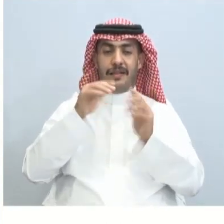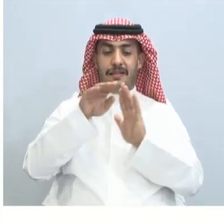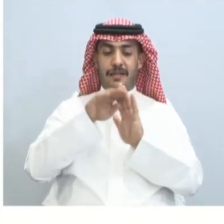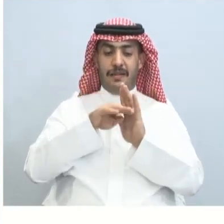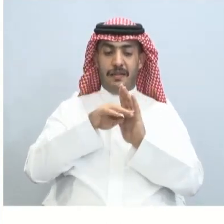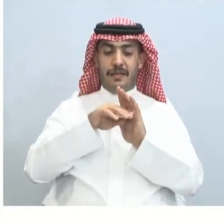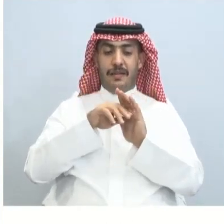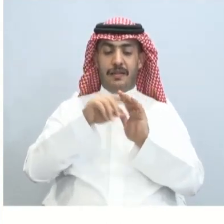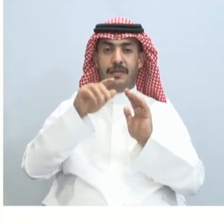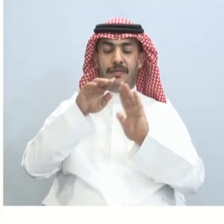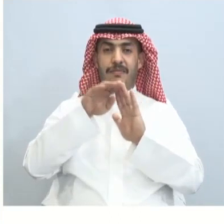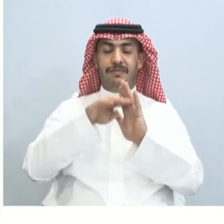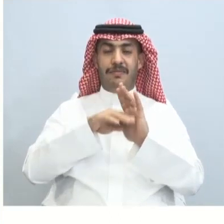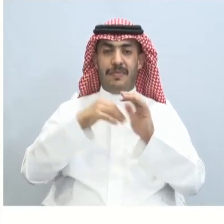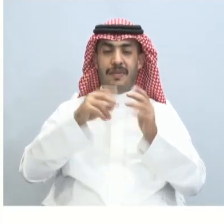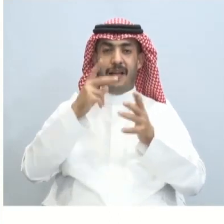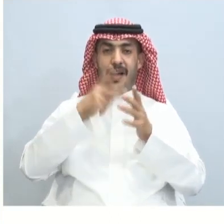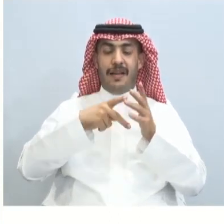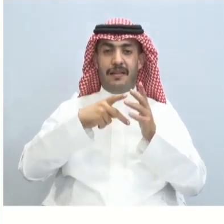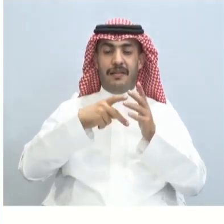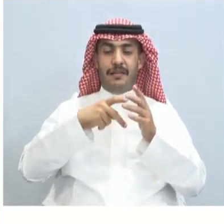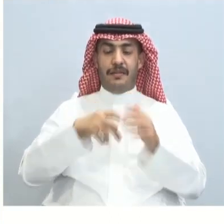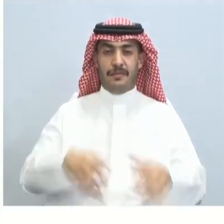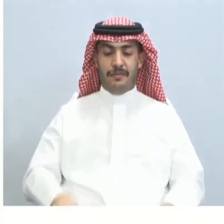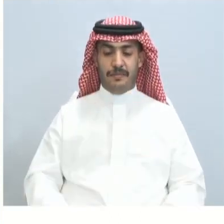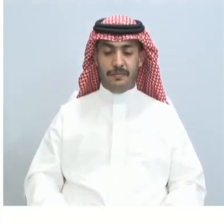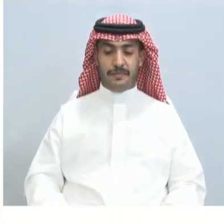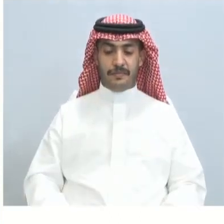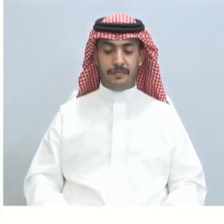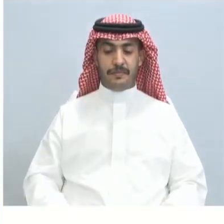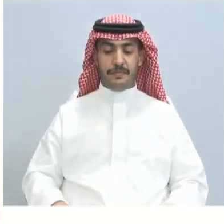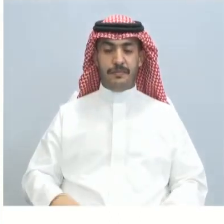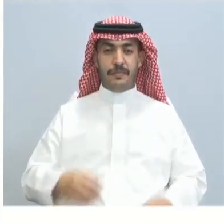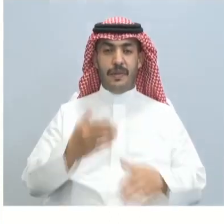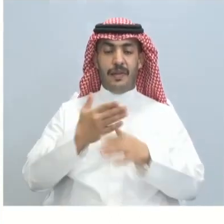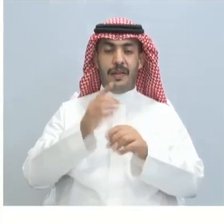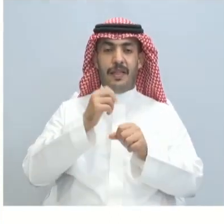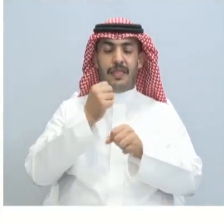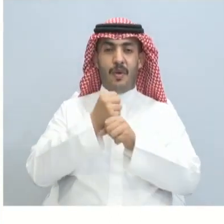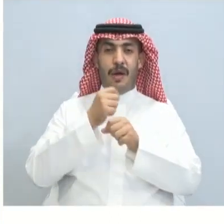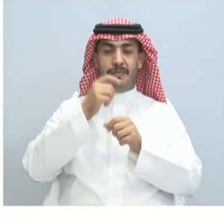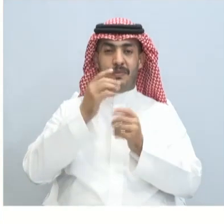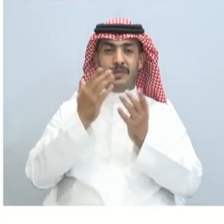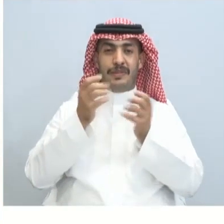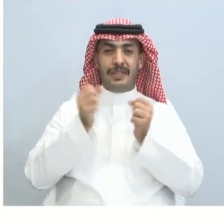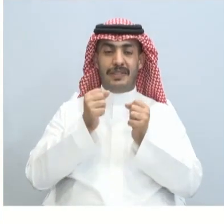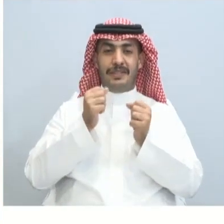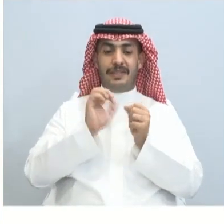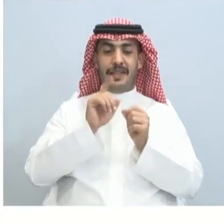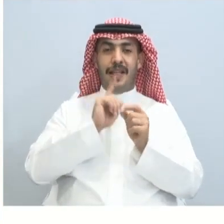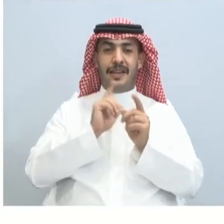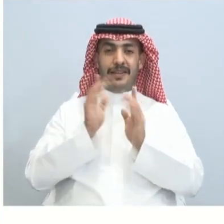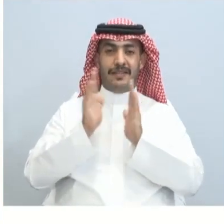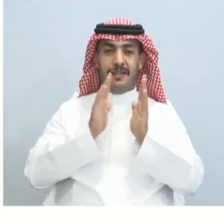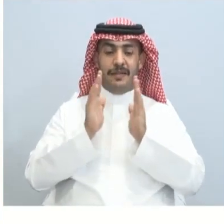الصلاحيات الممنوحه له مثلا تقرر ان يكون دوام الشتوي من الساعه الفلانيه الى الساعه من تاريخ محدد